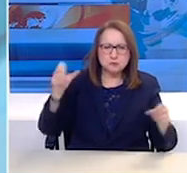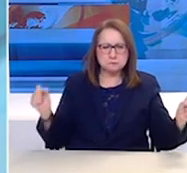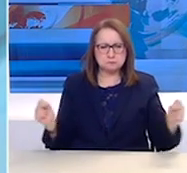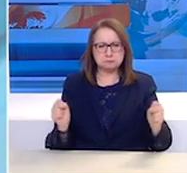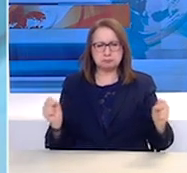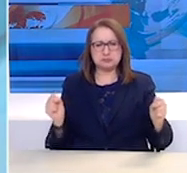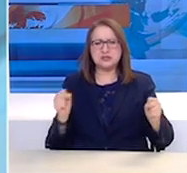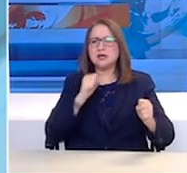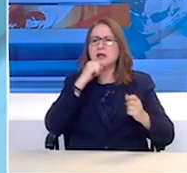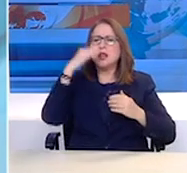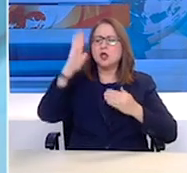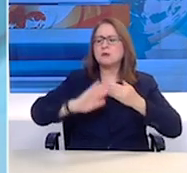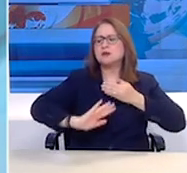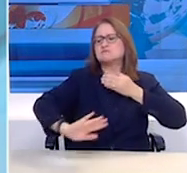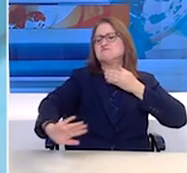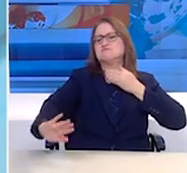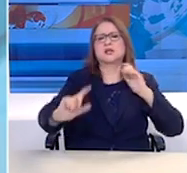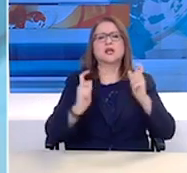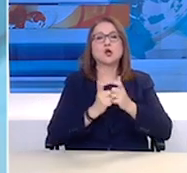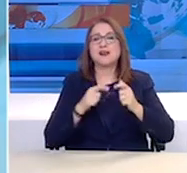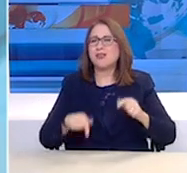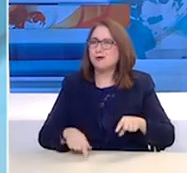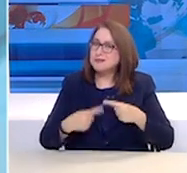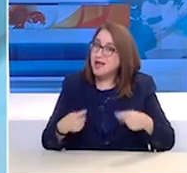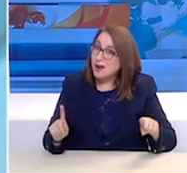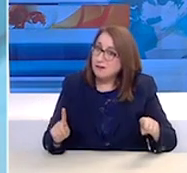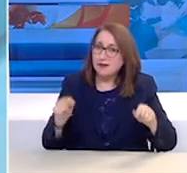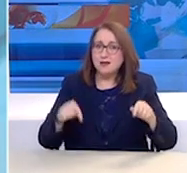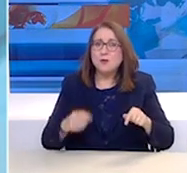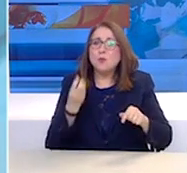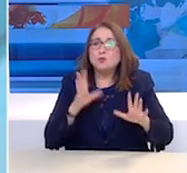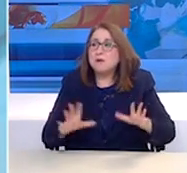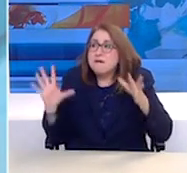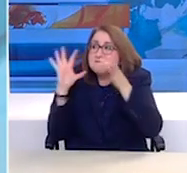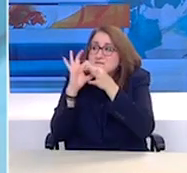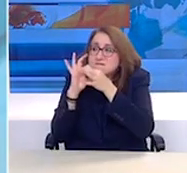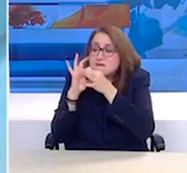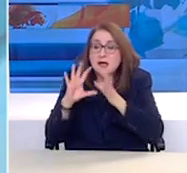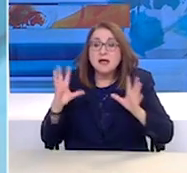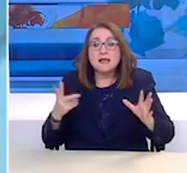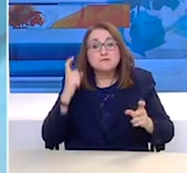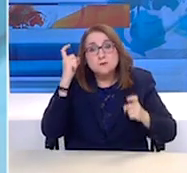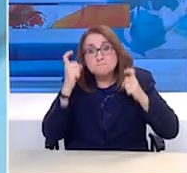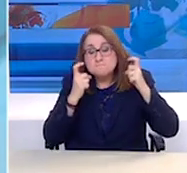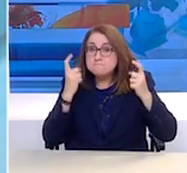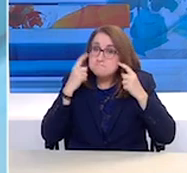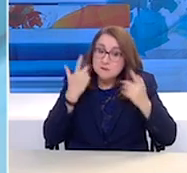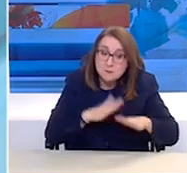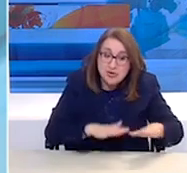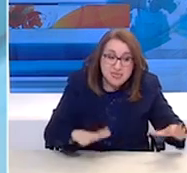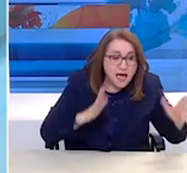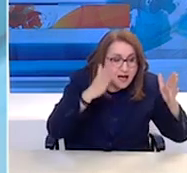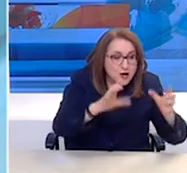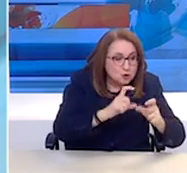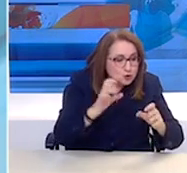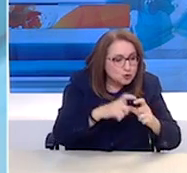ενεργά και μας απασχολεί το άνοιγμα κάποιων από τις υπηρεσίες του κράτους που αφορούν νέους ανθρώπους, λιγότερο ευπαθείς ομάδες, πάντα